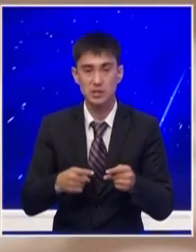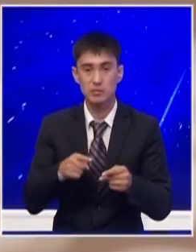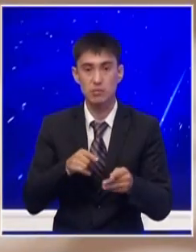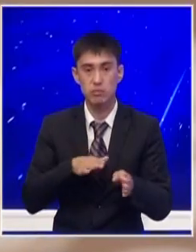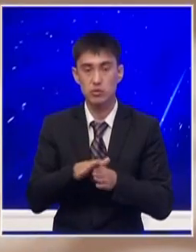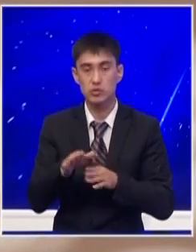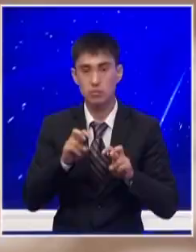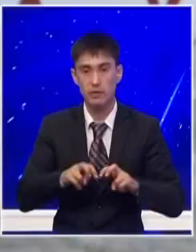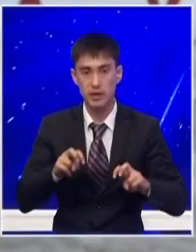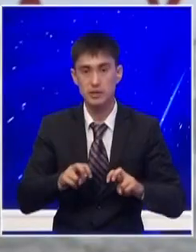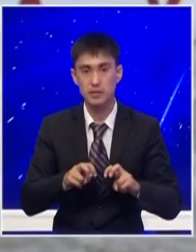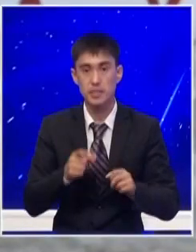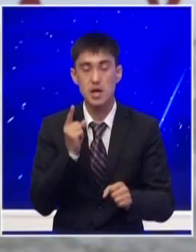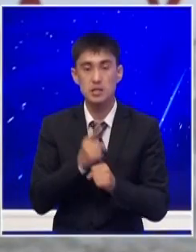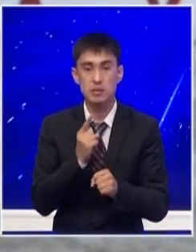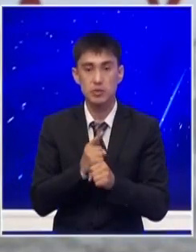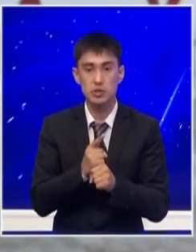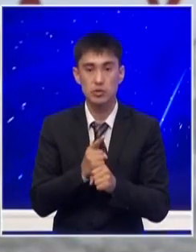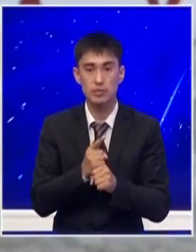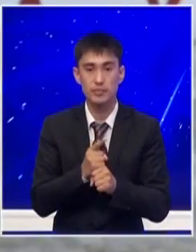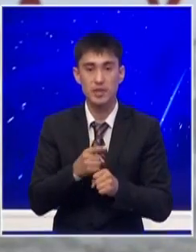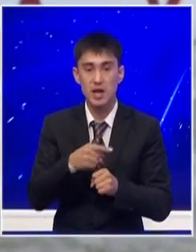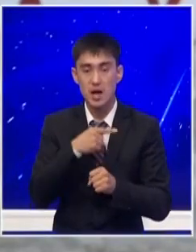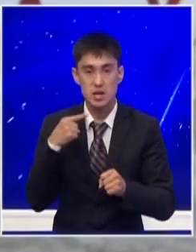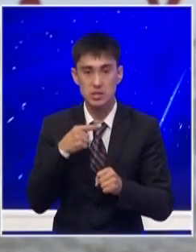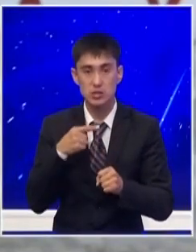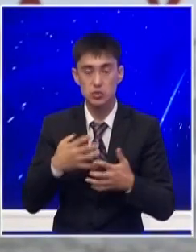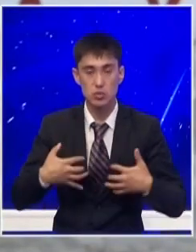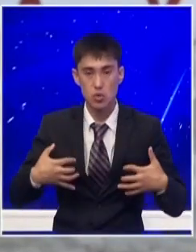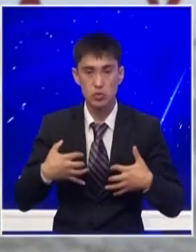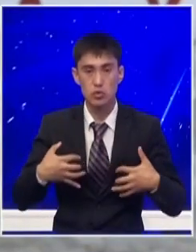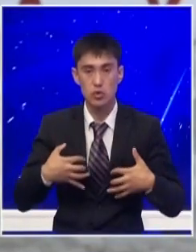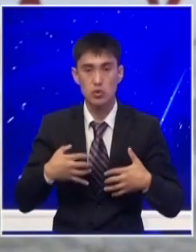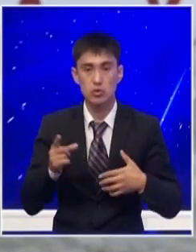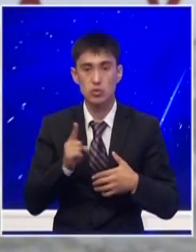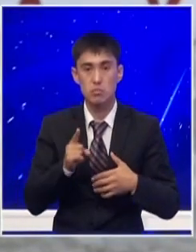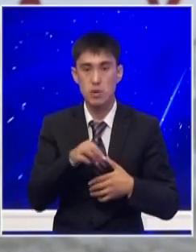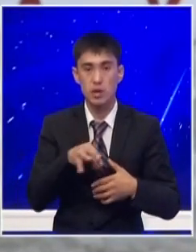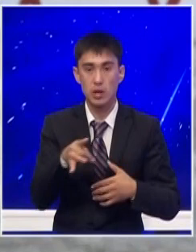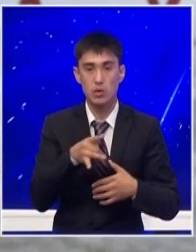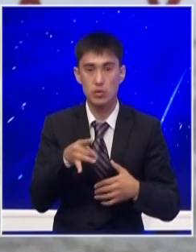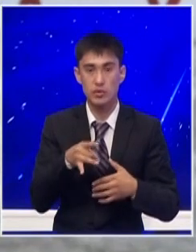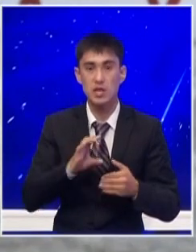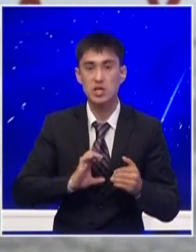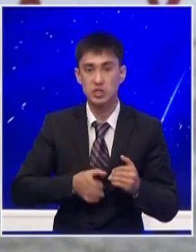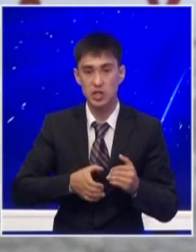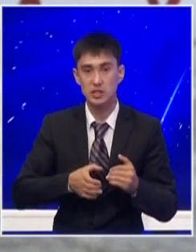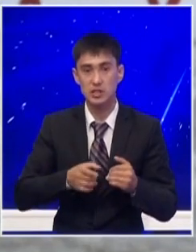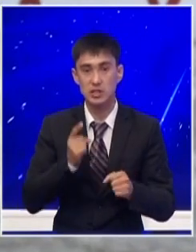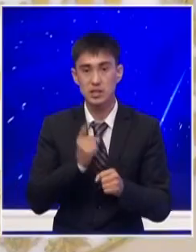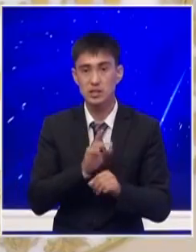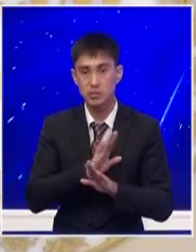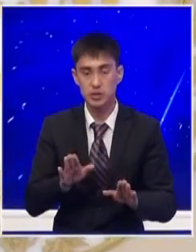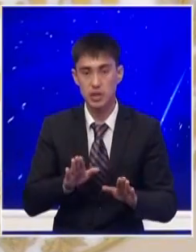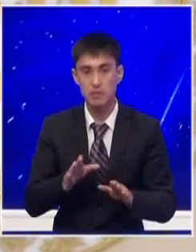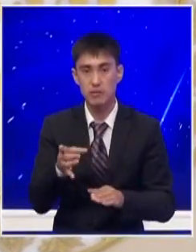полностью. Запрещено резать скот в районе микрорайонов. Частные подворья мы не запрещаем,